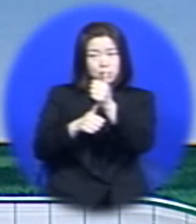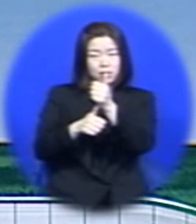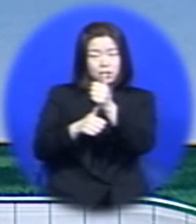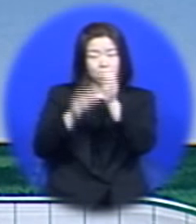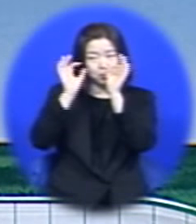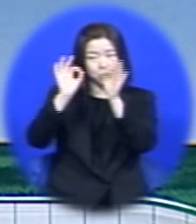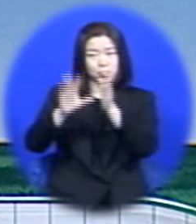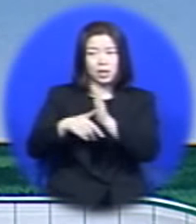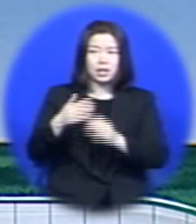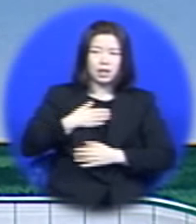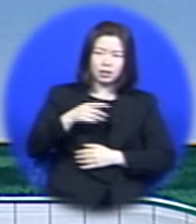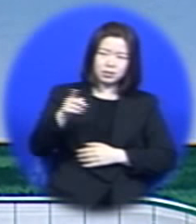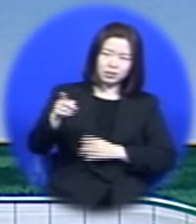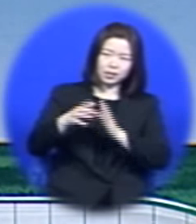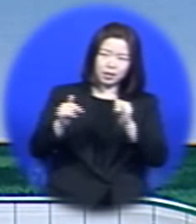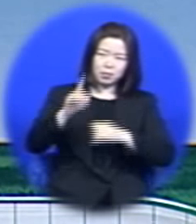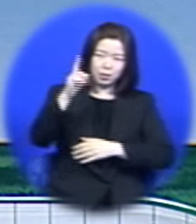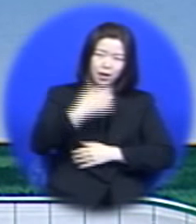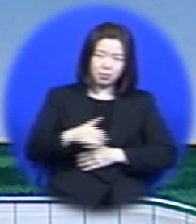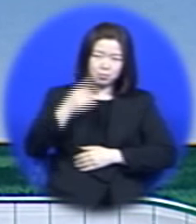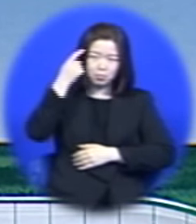한 몸이냐? 내가...